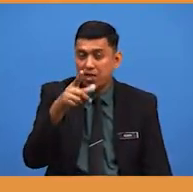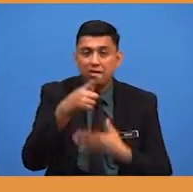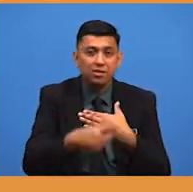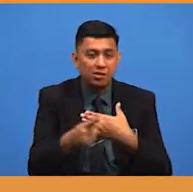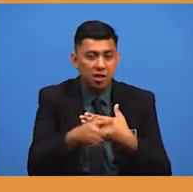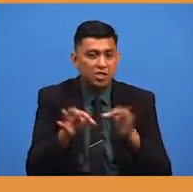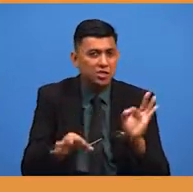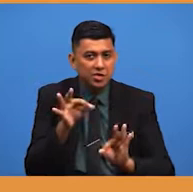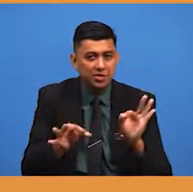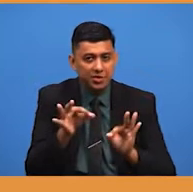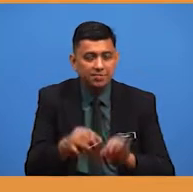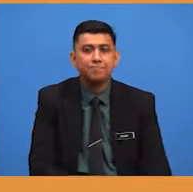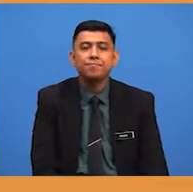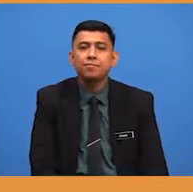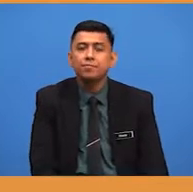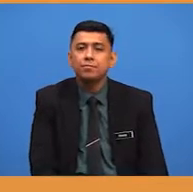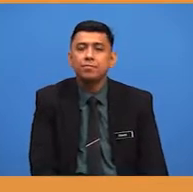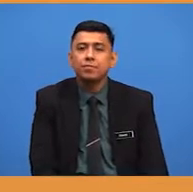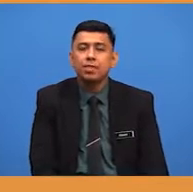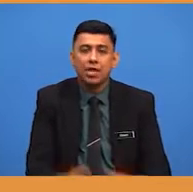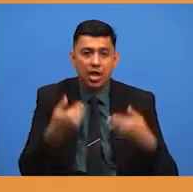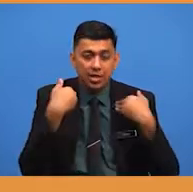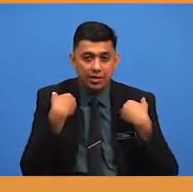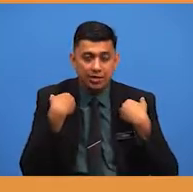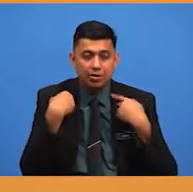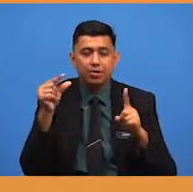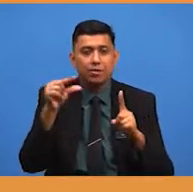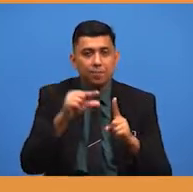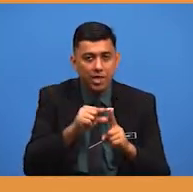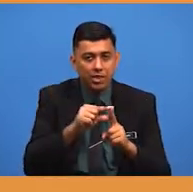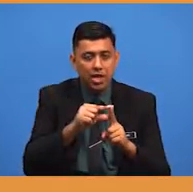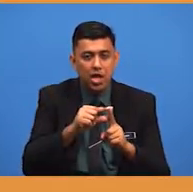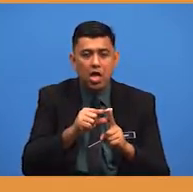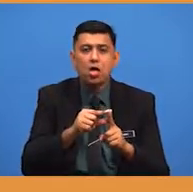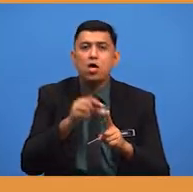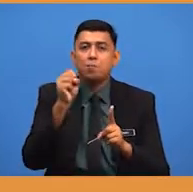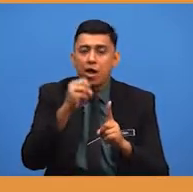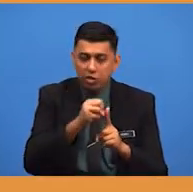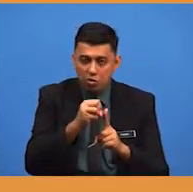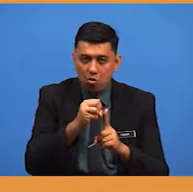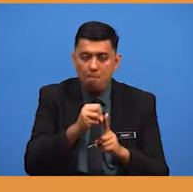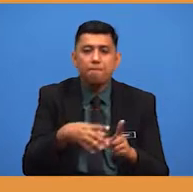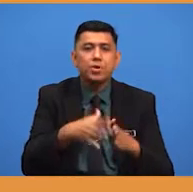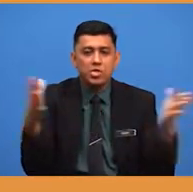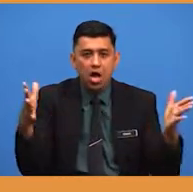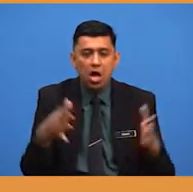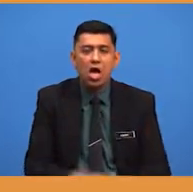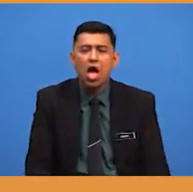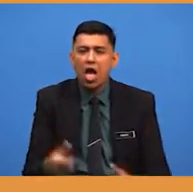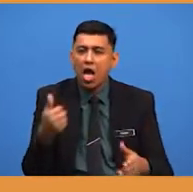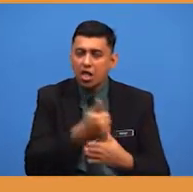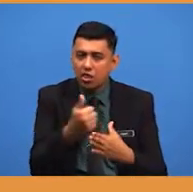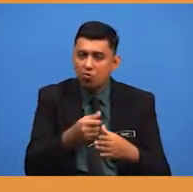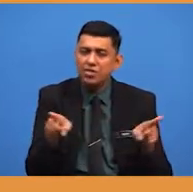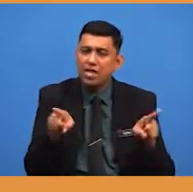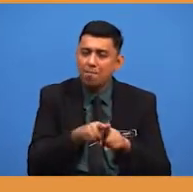selepas perkataan jika. Ada perkataan skor lebih besar atau sama dengan nombor yang